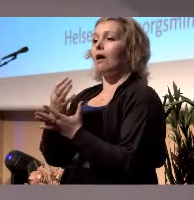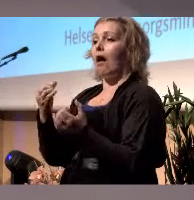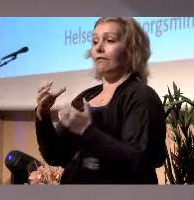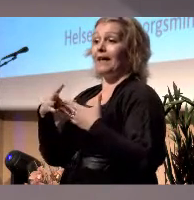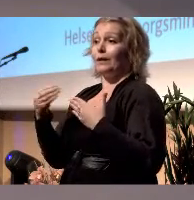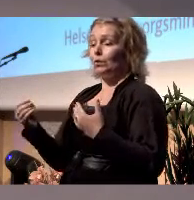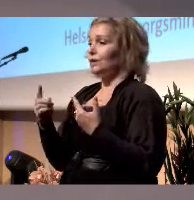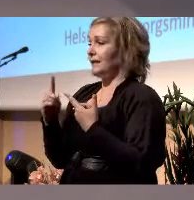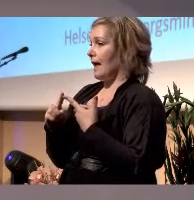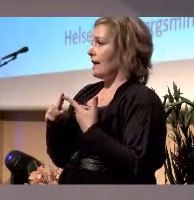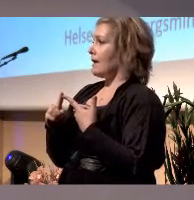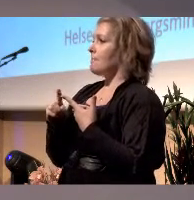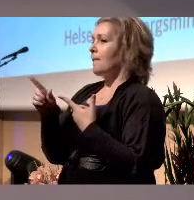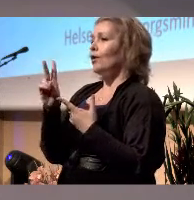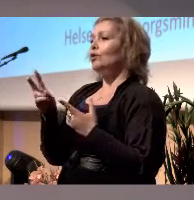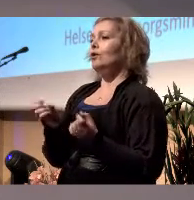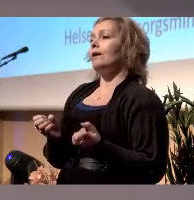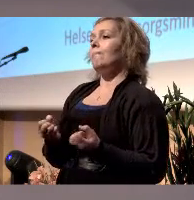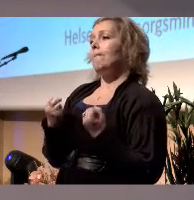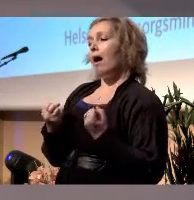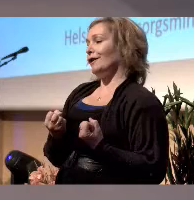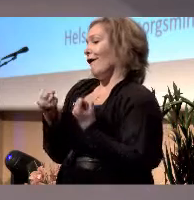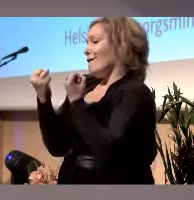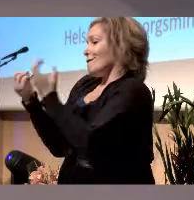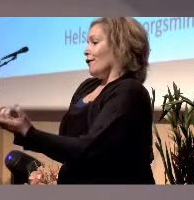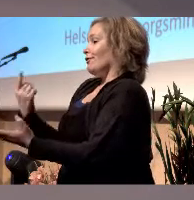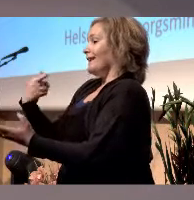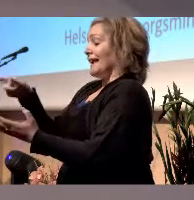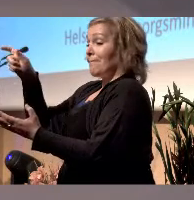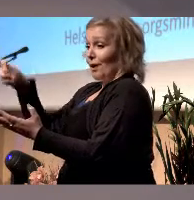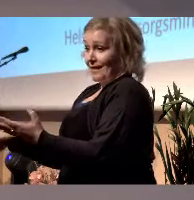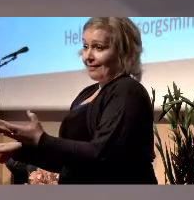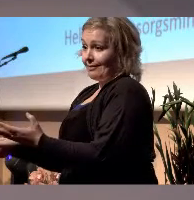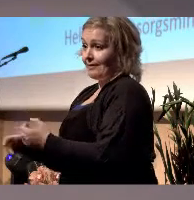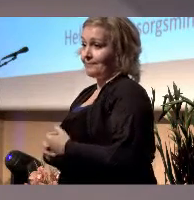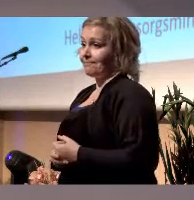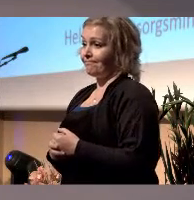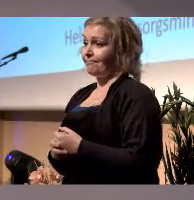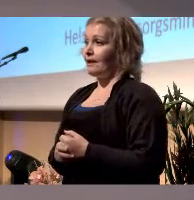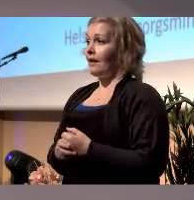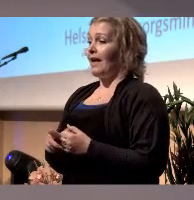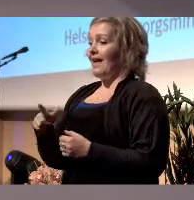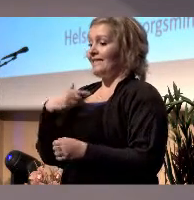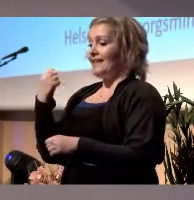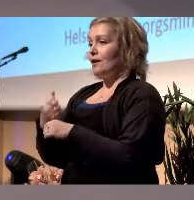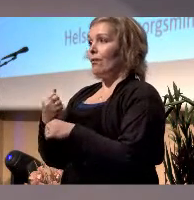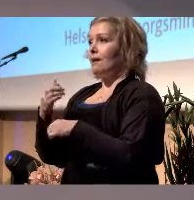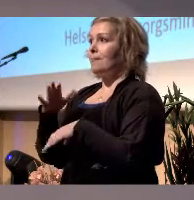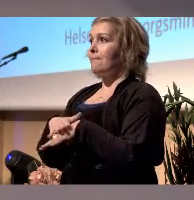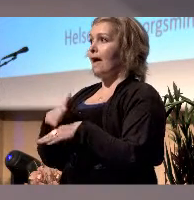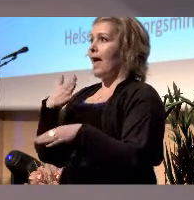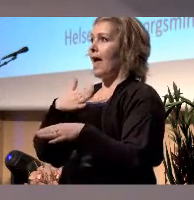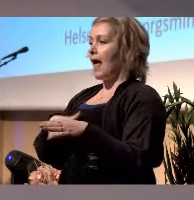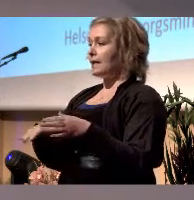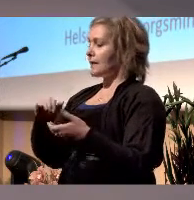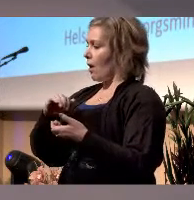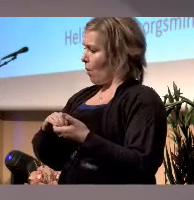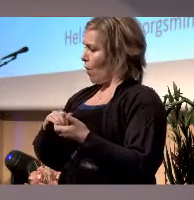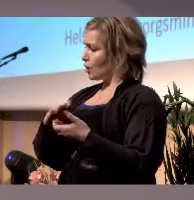ressursene, men flytter også makt til pasienten. Vi arbeider med en helse-